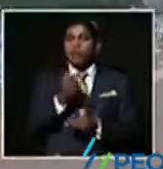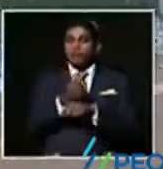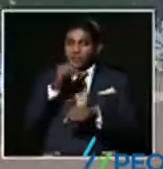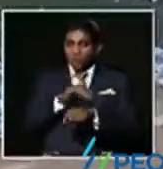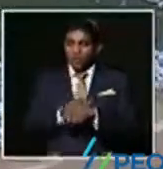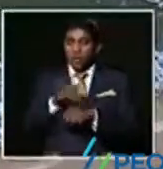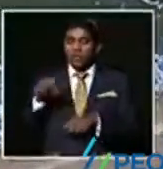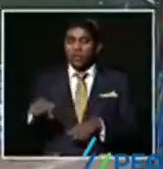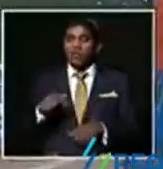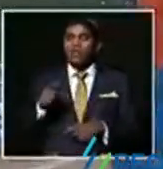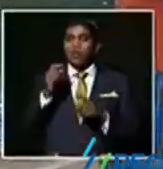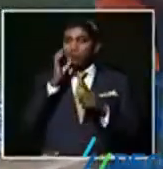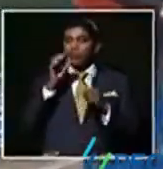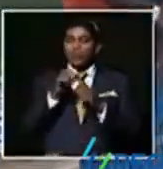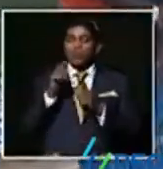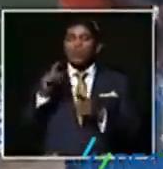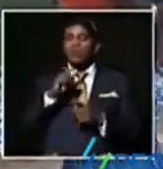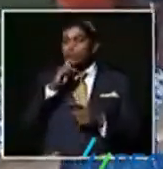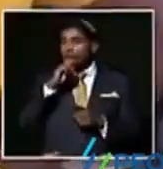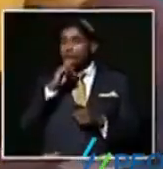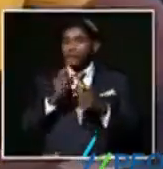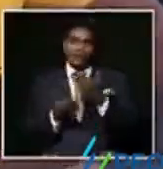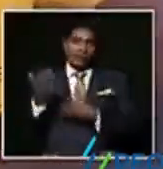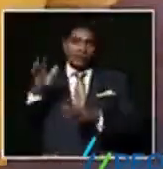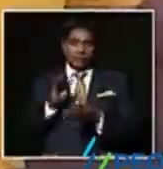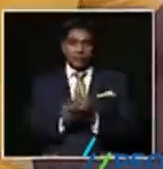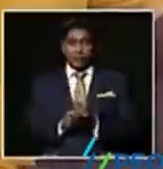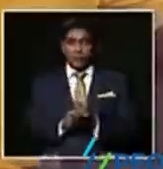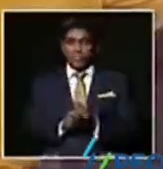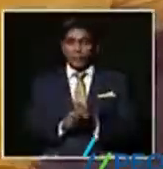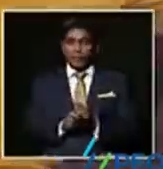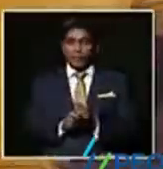අද පුත්තලම මහේස්ත්‍රාත් අධිකරණයට ඉදිරිපත් කළා.